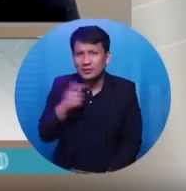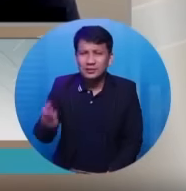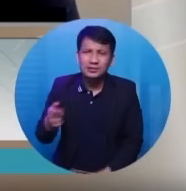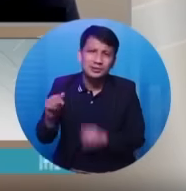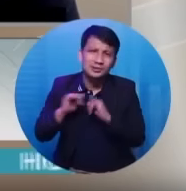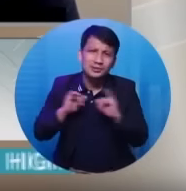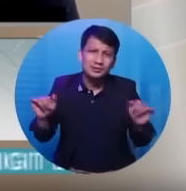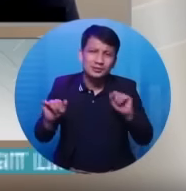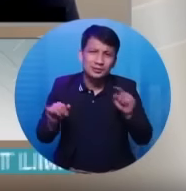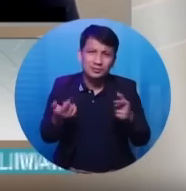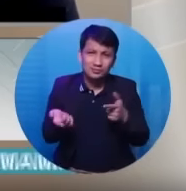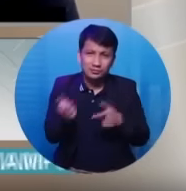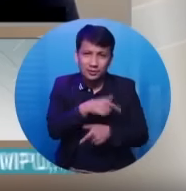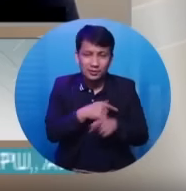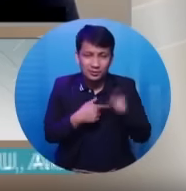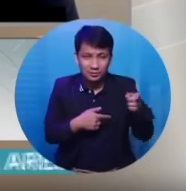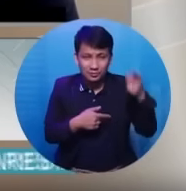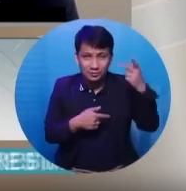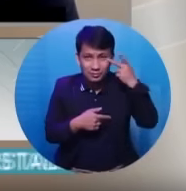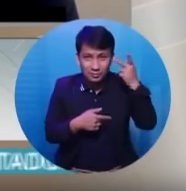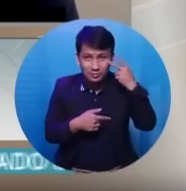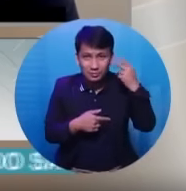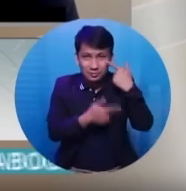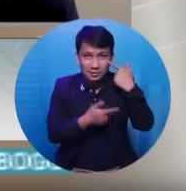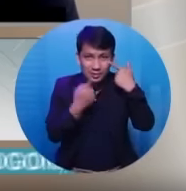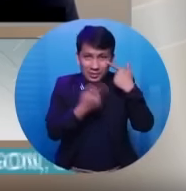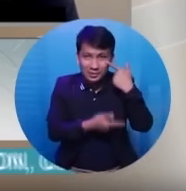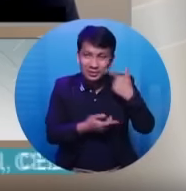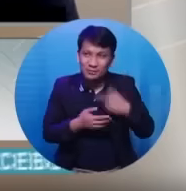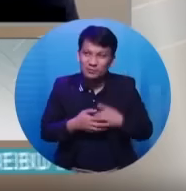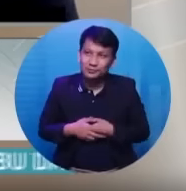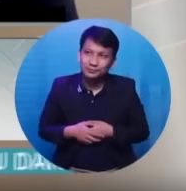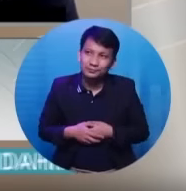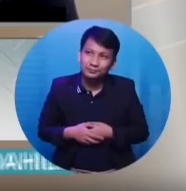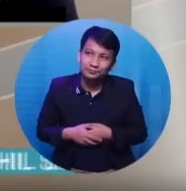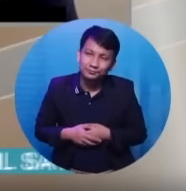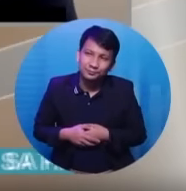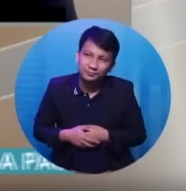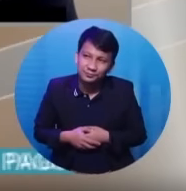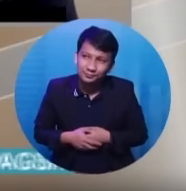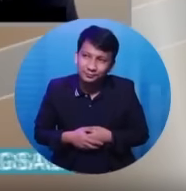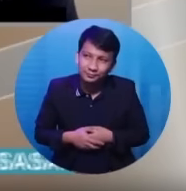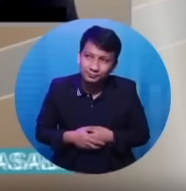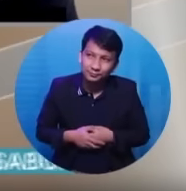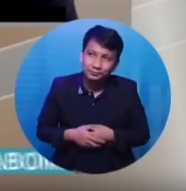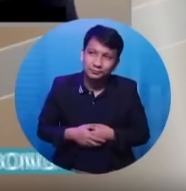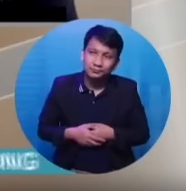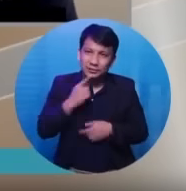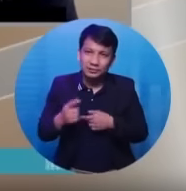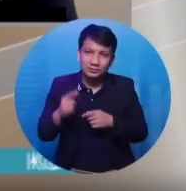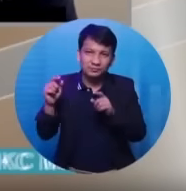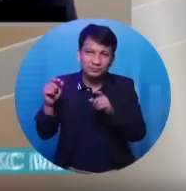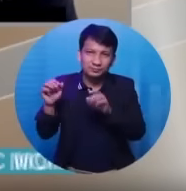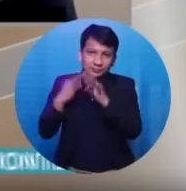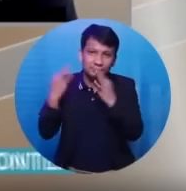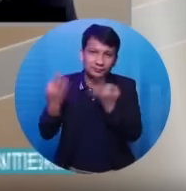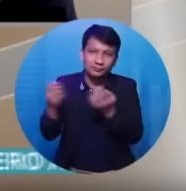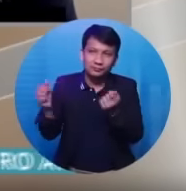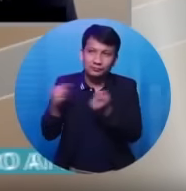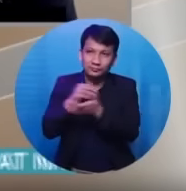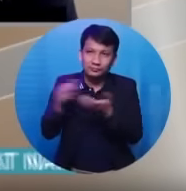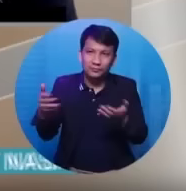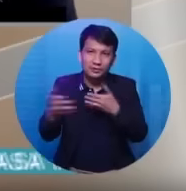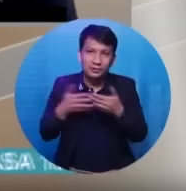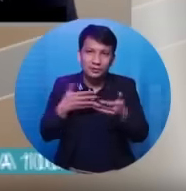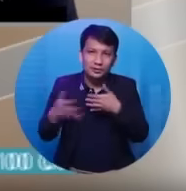ginagawa nitong isang Kenneth Gavilan na pinagbibintangan niyang homewrecker itong si Gretchen at kung